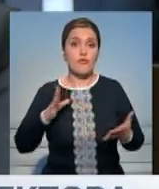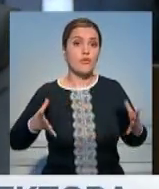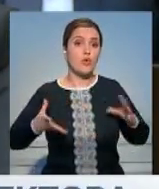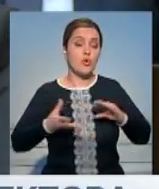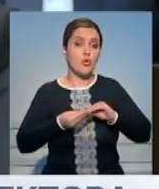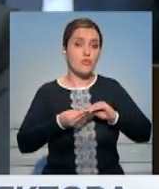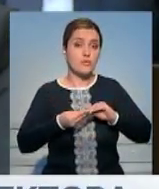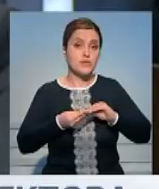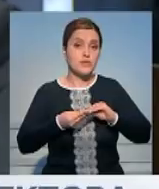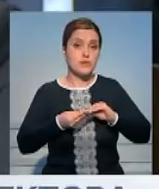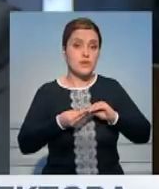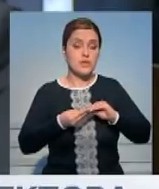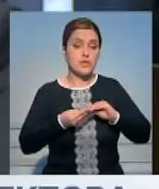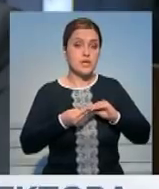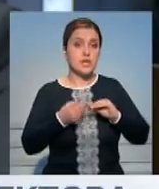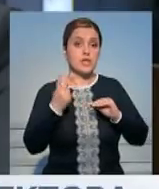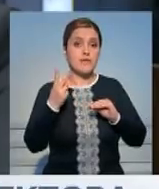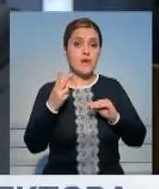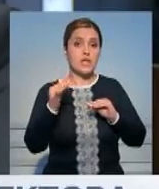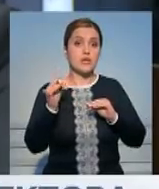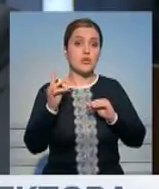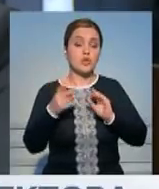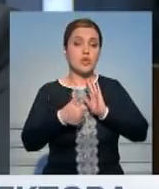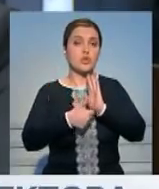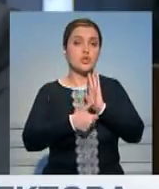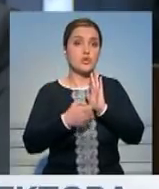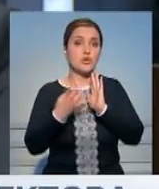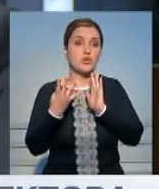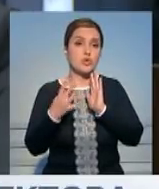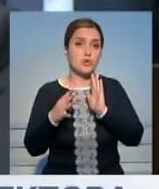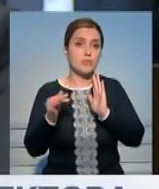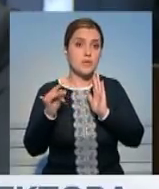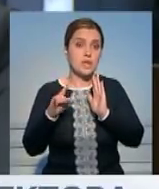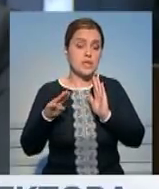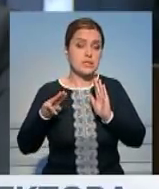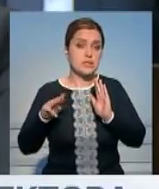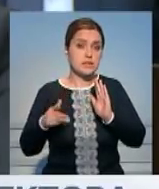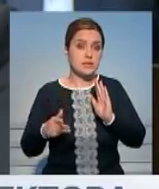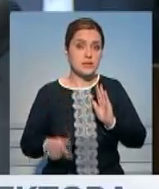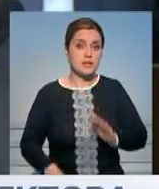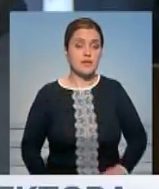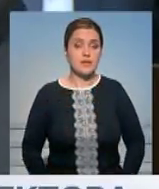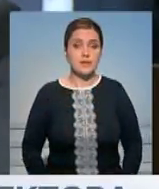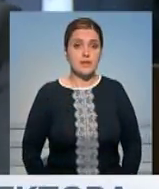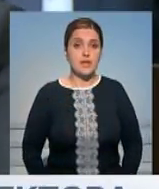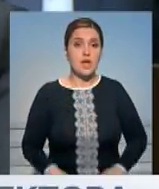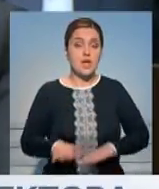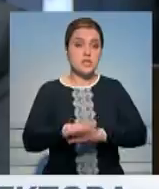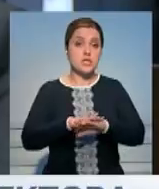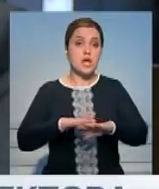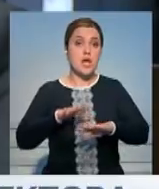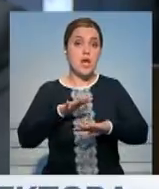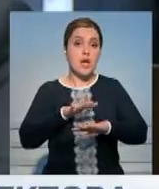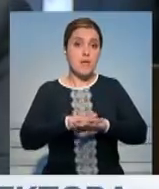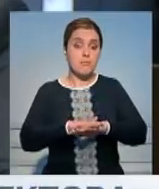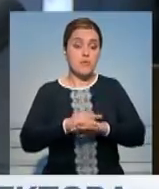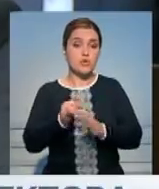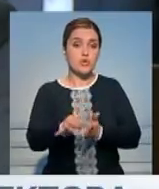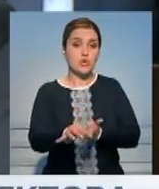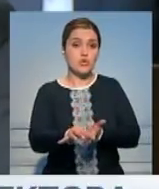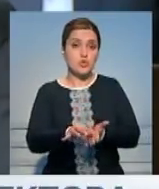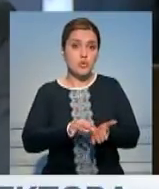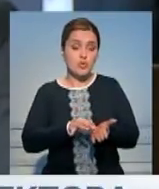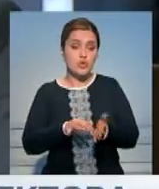сложности составило 2 триллиона 640 миллиардов тенге. Национальный банк, принимая срочные